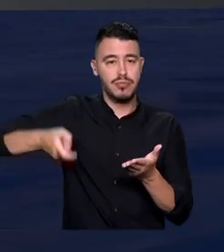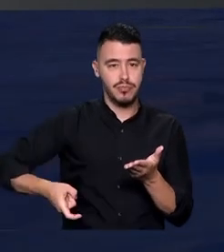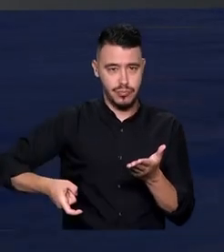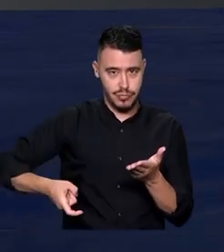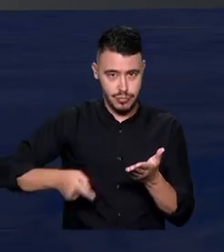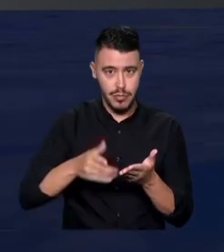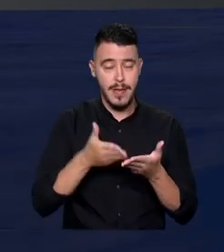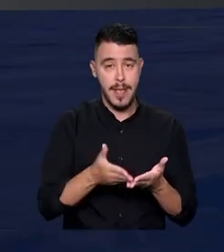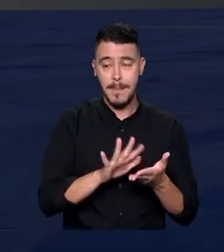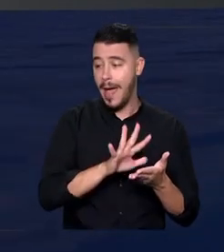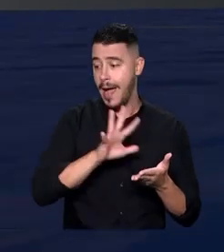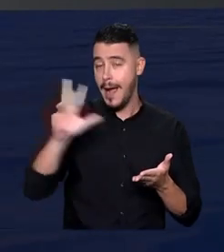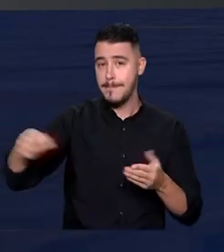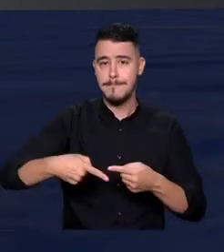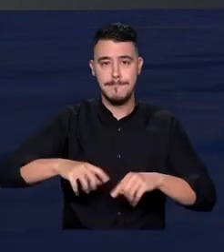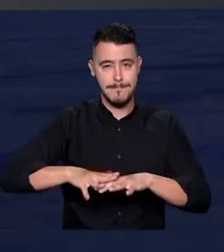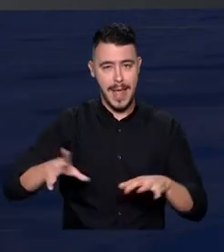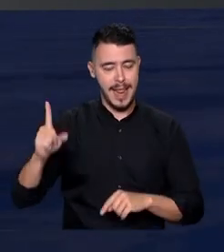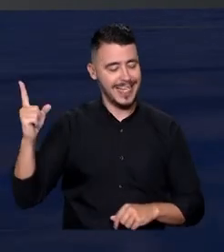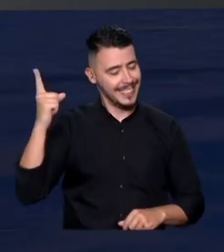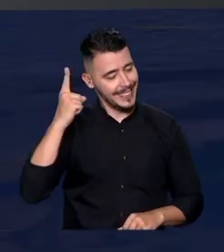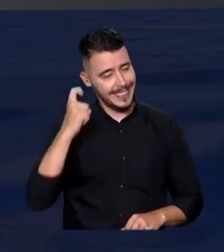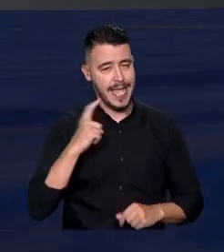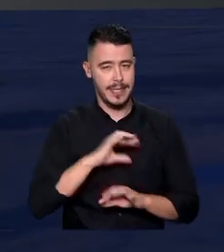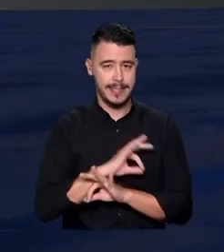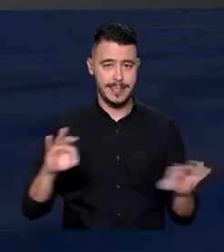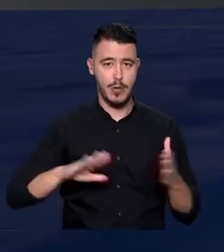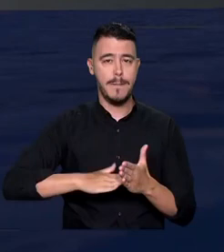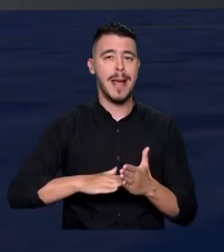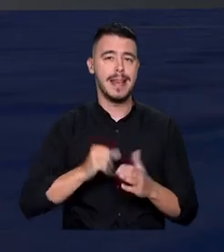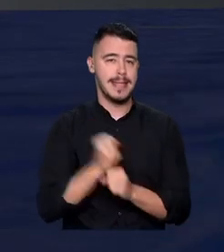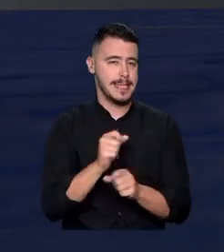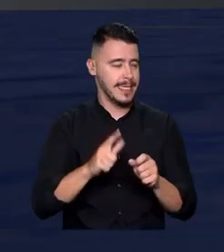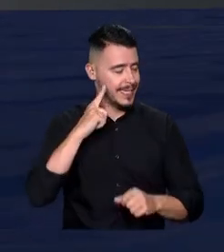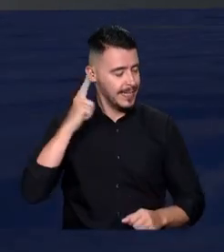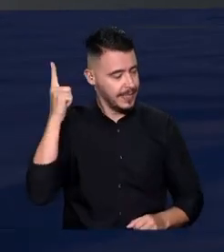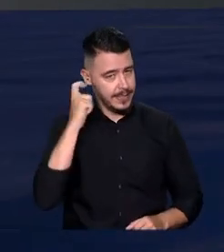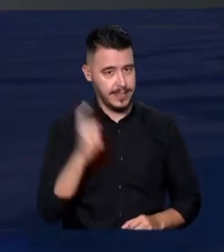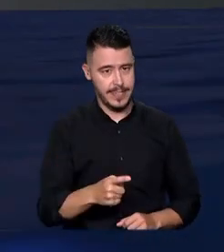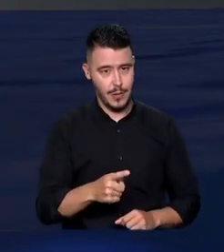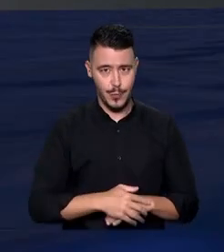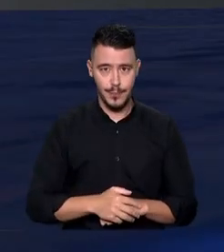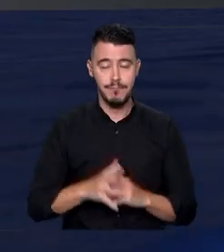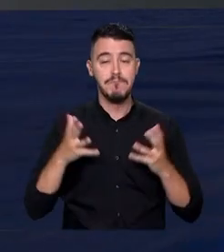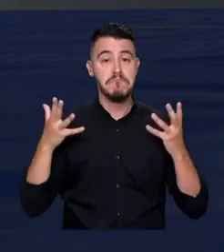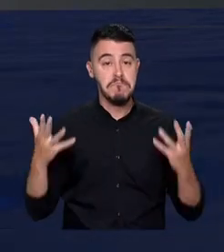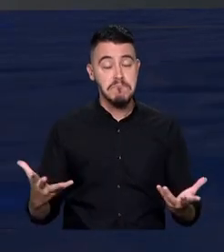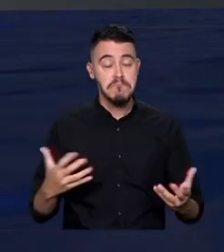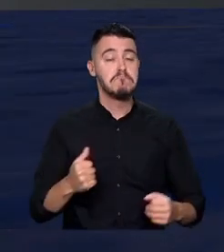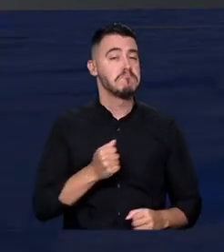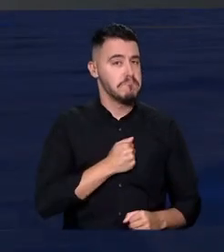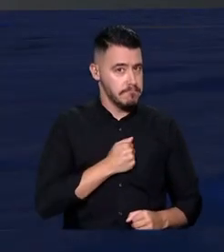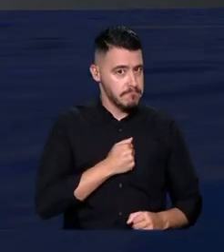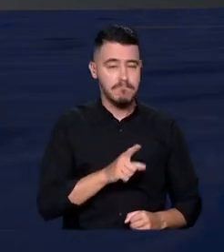που έφτασαν, σίγουρα το πλήρωμα γνώριζε και οδήγησε το σκάφος. Φαίνεται λοιπόν ότι είτε υπήρχαν